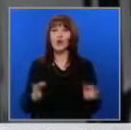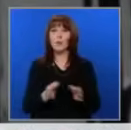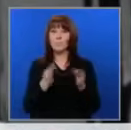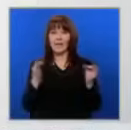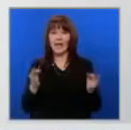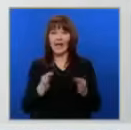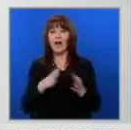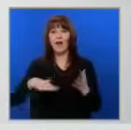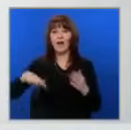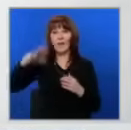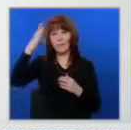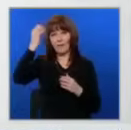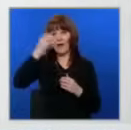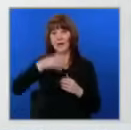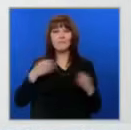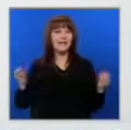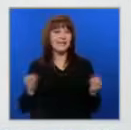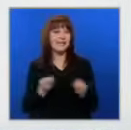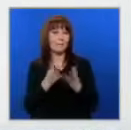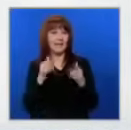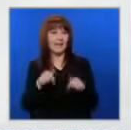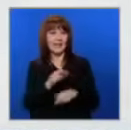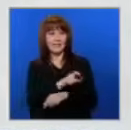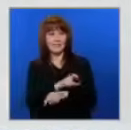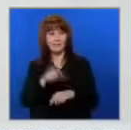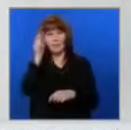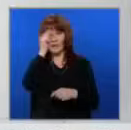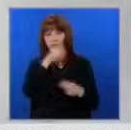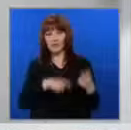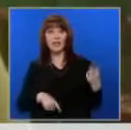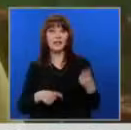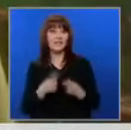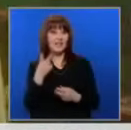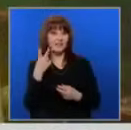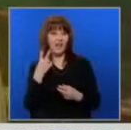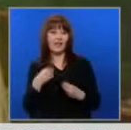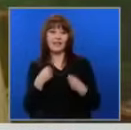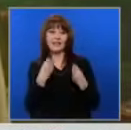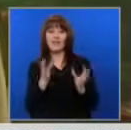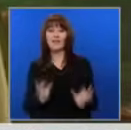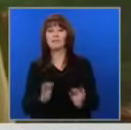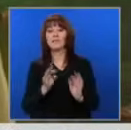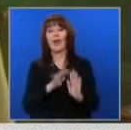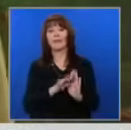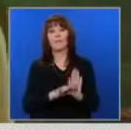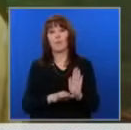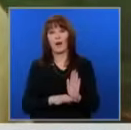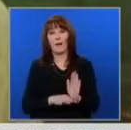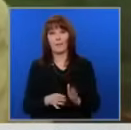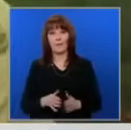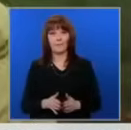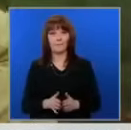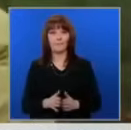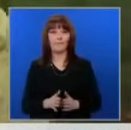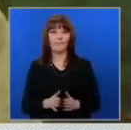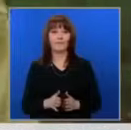страна има поредица от събития. Тази седмица и БНТ 2 посвещава специална програма на актрисата. Колко са им